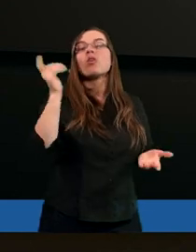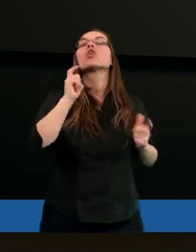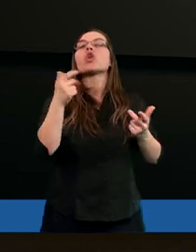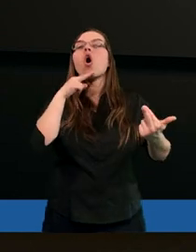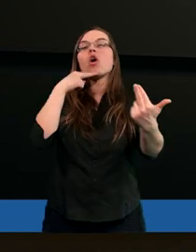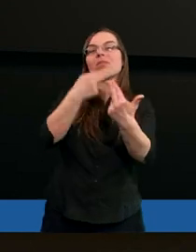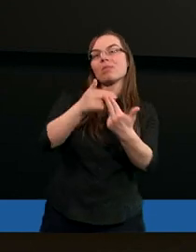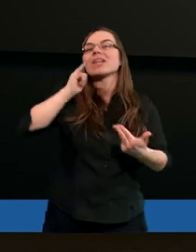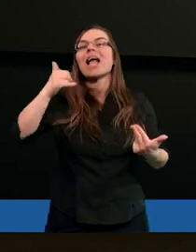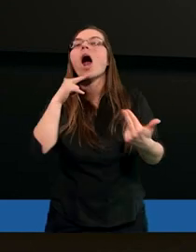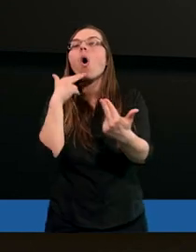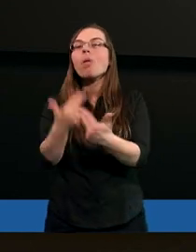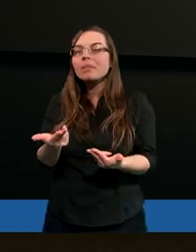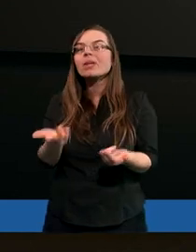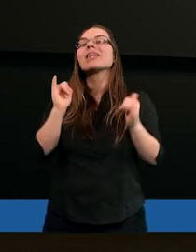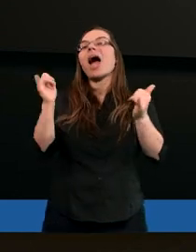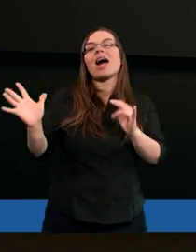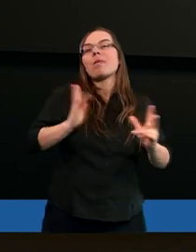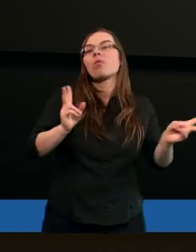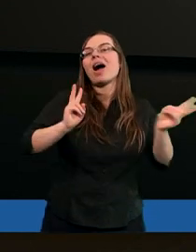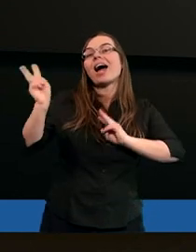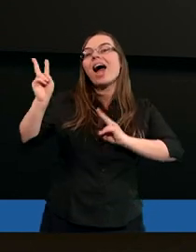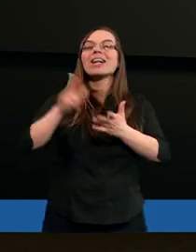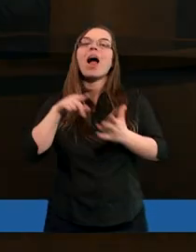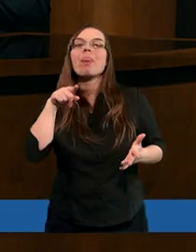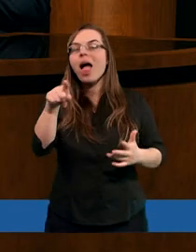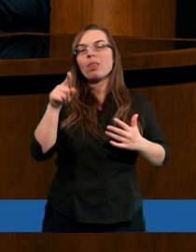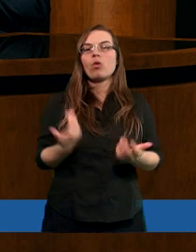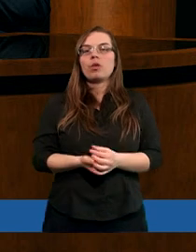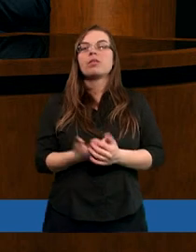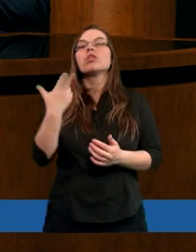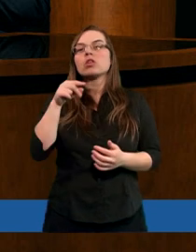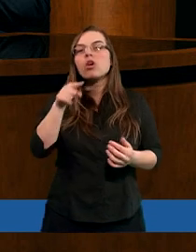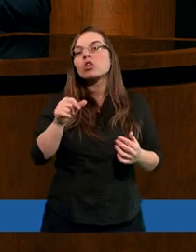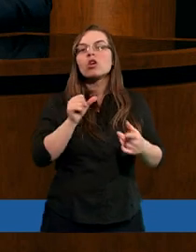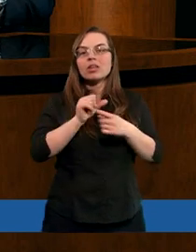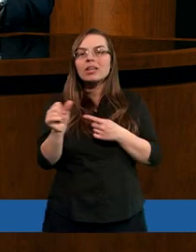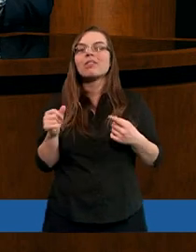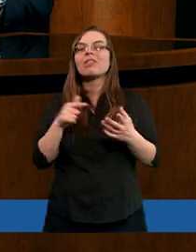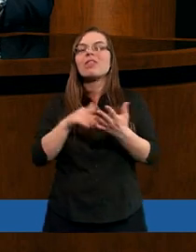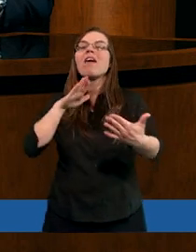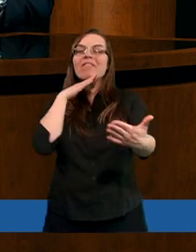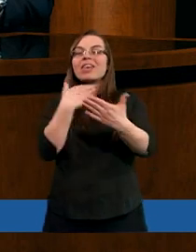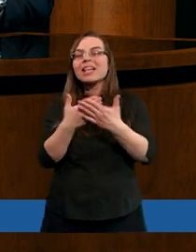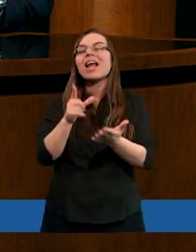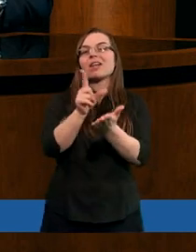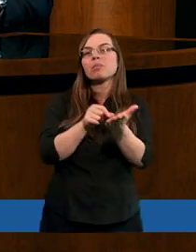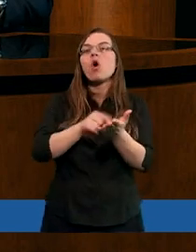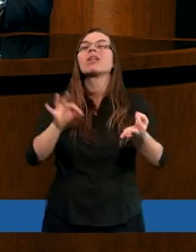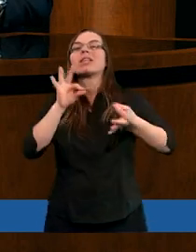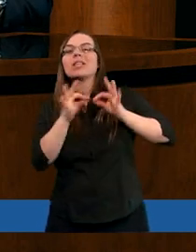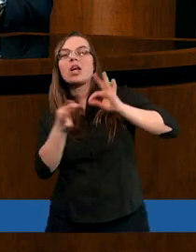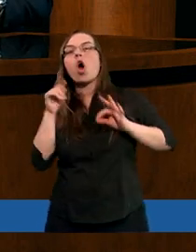odpowiada, jak odpowiada, jaka była reakcja na to? No, to jest to słynne wyznanie Piotra,